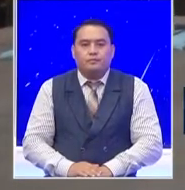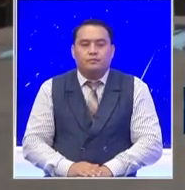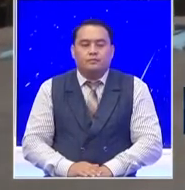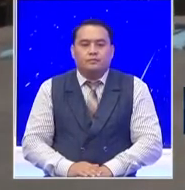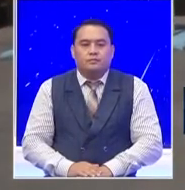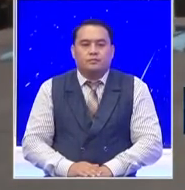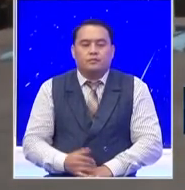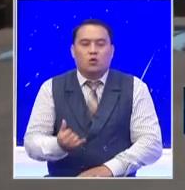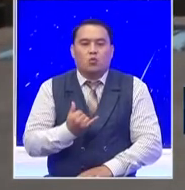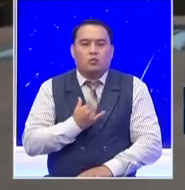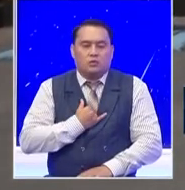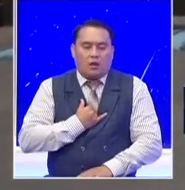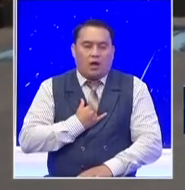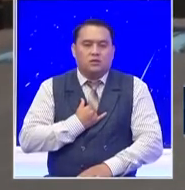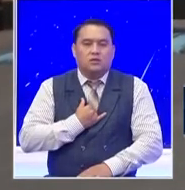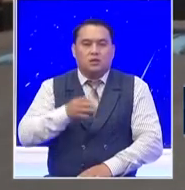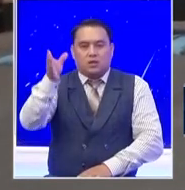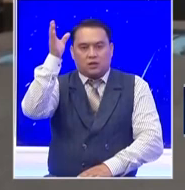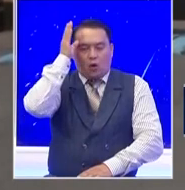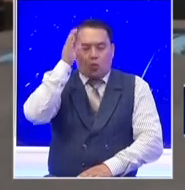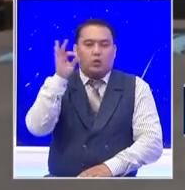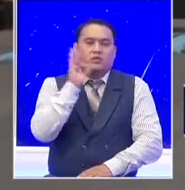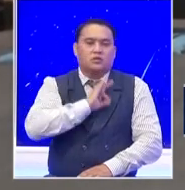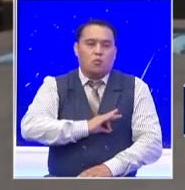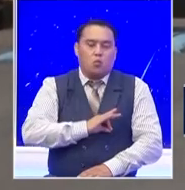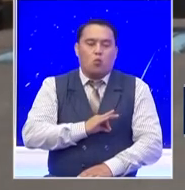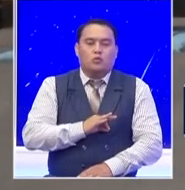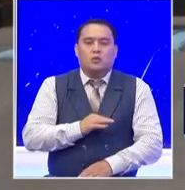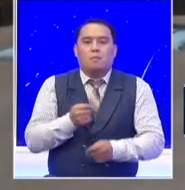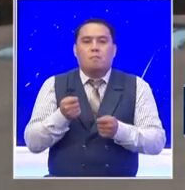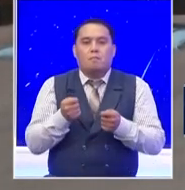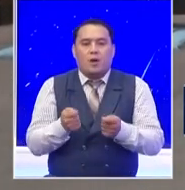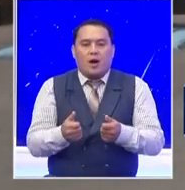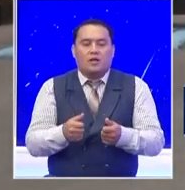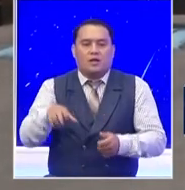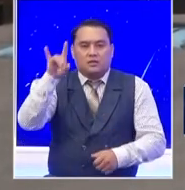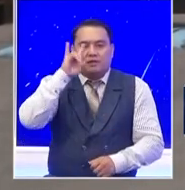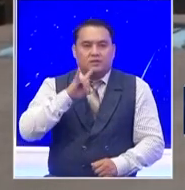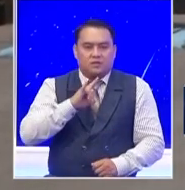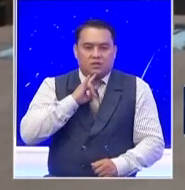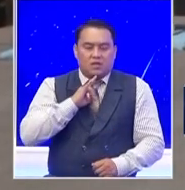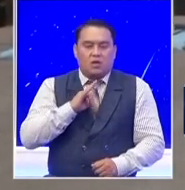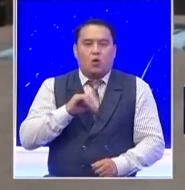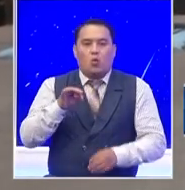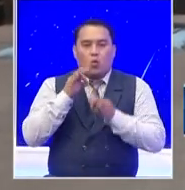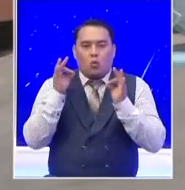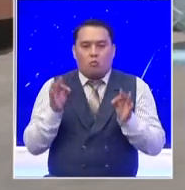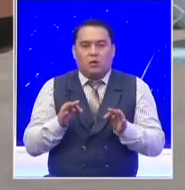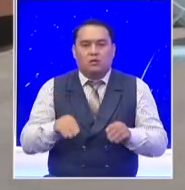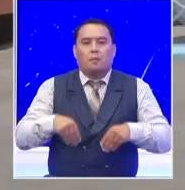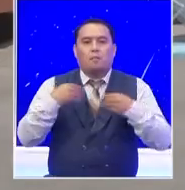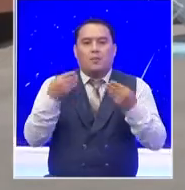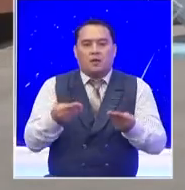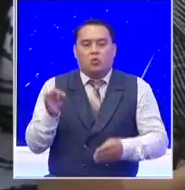Байсерке Агро – это сочетание производства и науки, аналогов которому у нас в стране очень мало. Поэтому мы хотим начать применять передовой опыт агрохолдинга и в